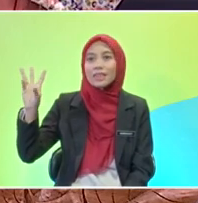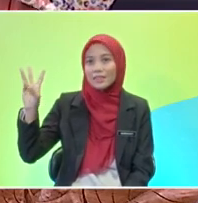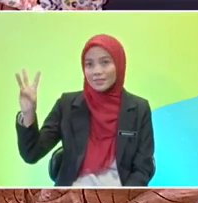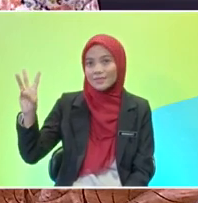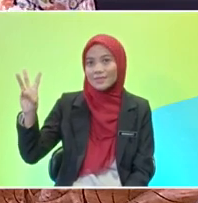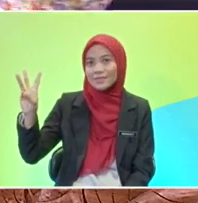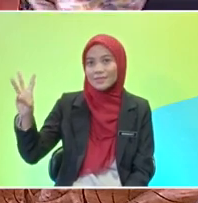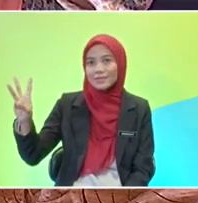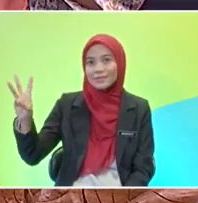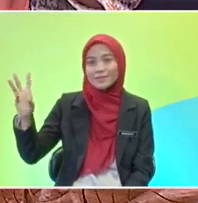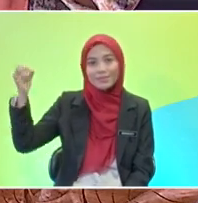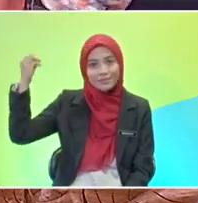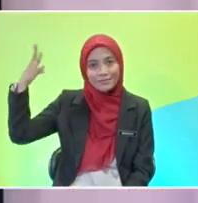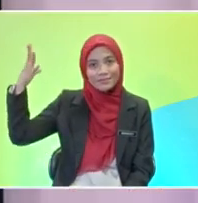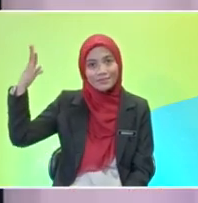Bintang